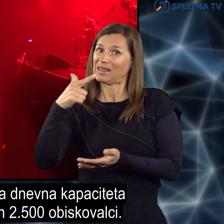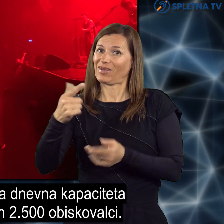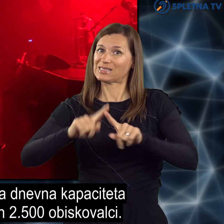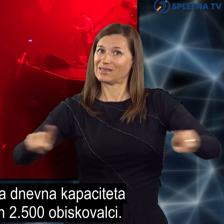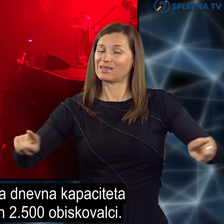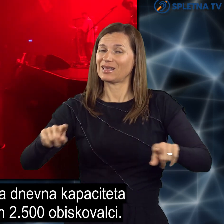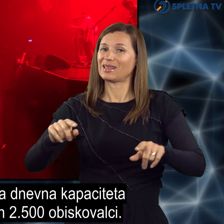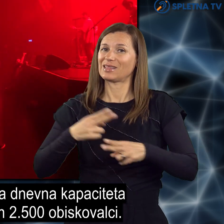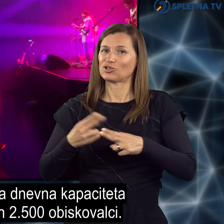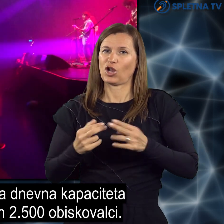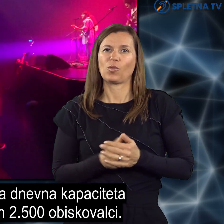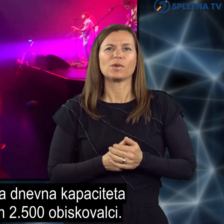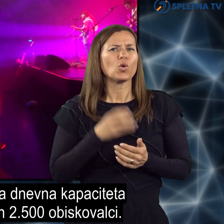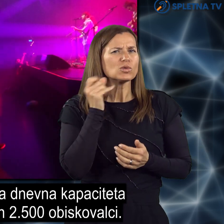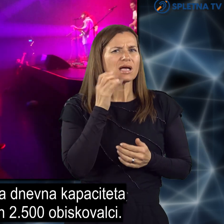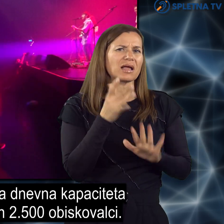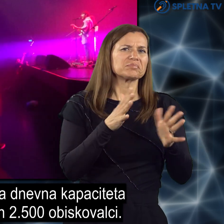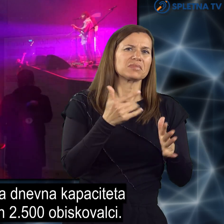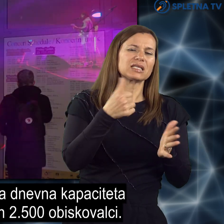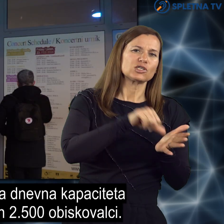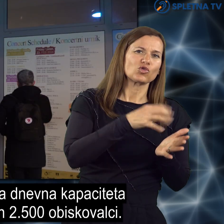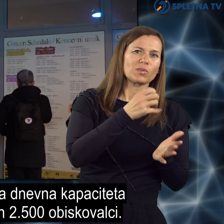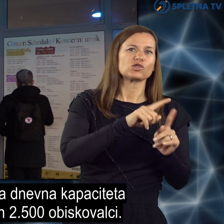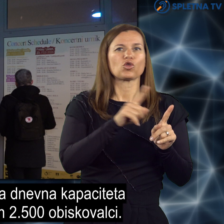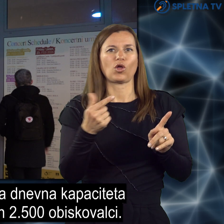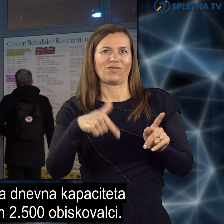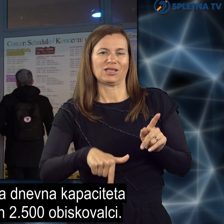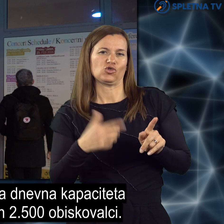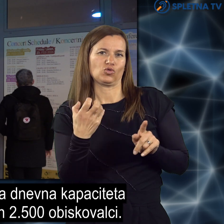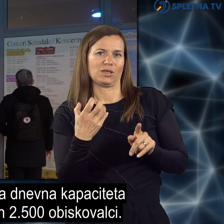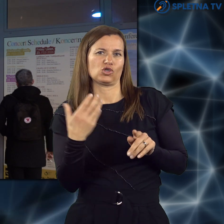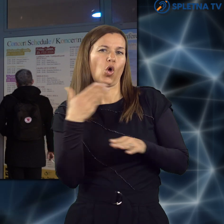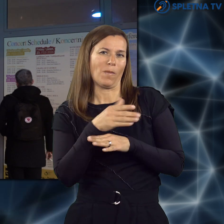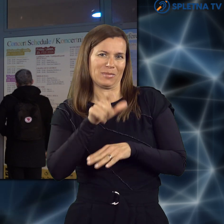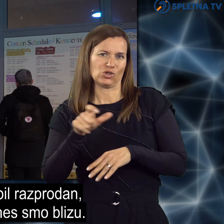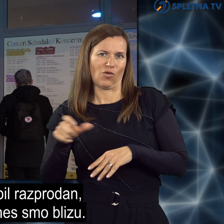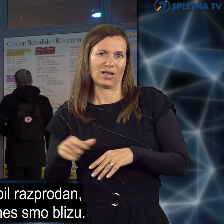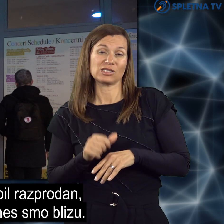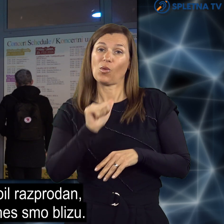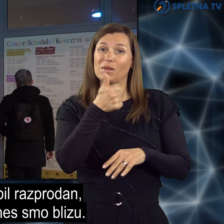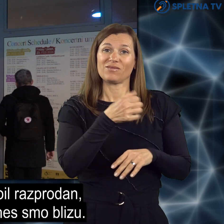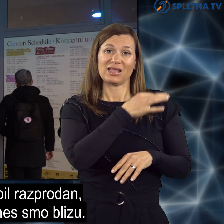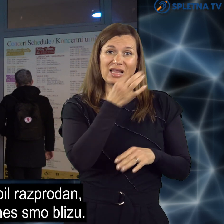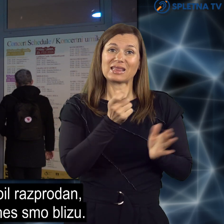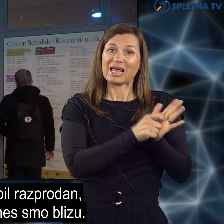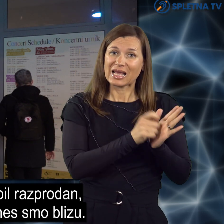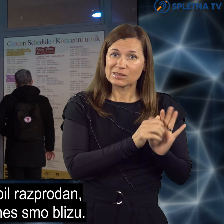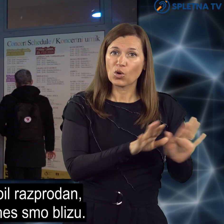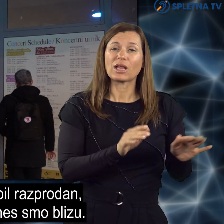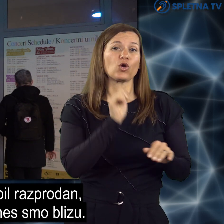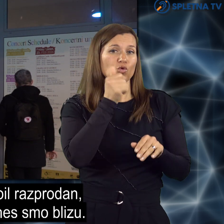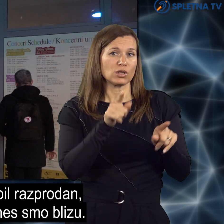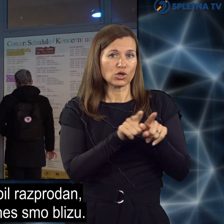povprečju je naša dnevna kapaciteta nekje med 1500 in 2500 obiskovalcev. Prvi dan je bil razprodan, jutri